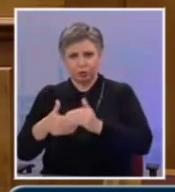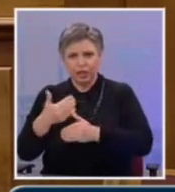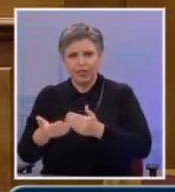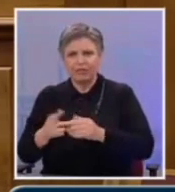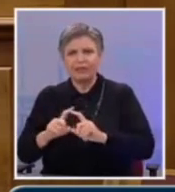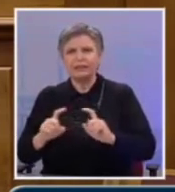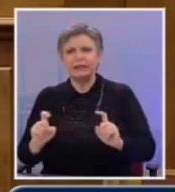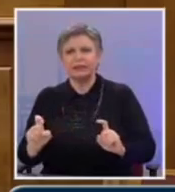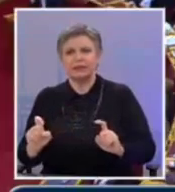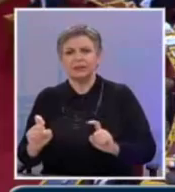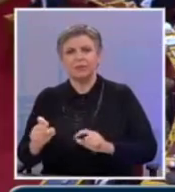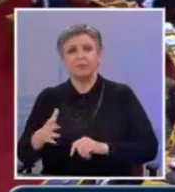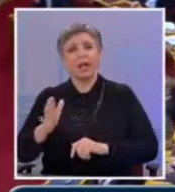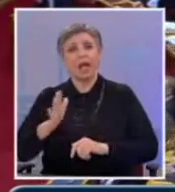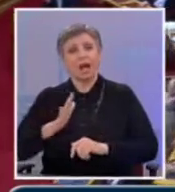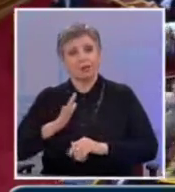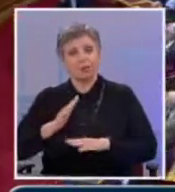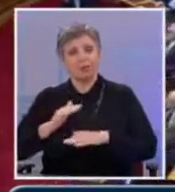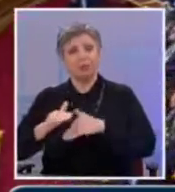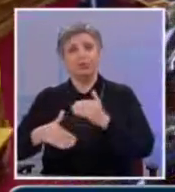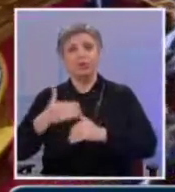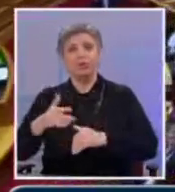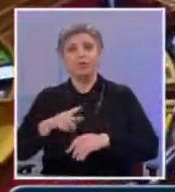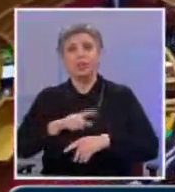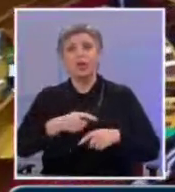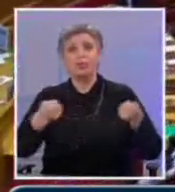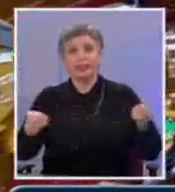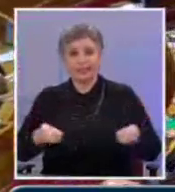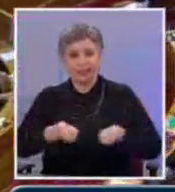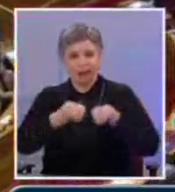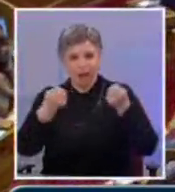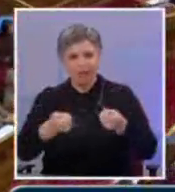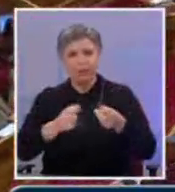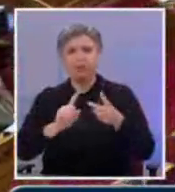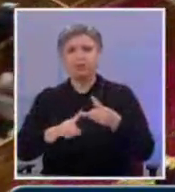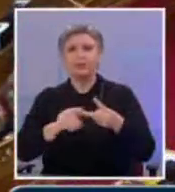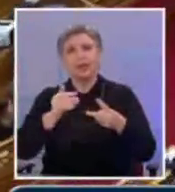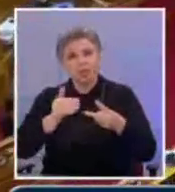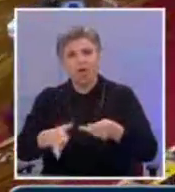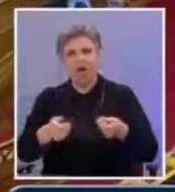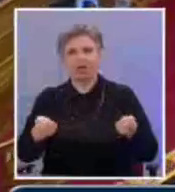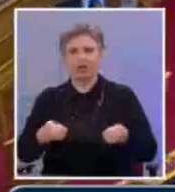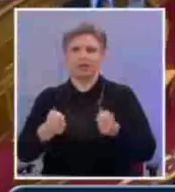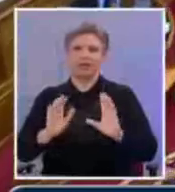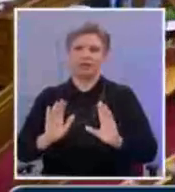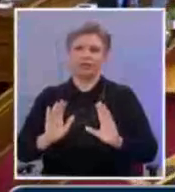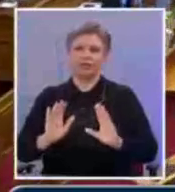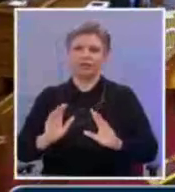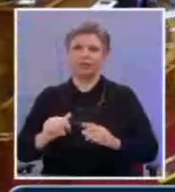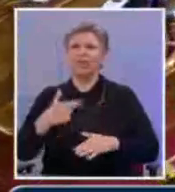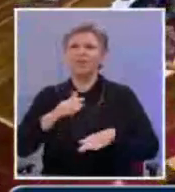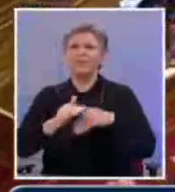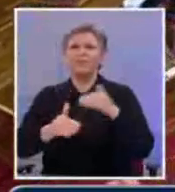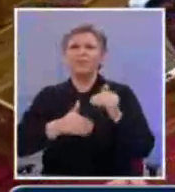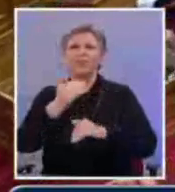Ο κόσμος νοιάζεται για αυτά που κάνετε και για αυτά που ετοιμάζεστε να κάνετε. Δεν τον απασχολεί το παιχνίδι με